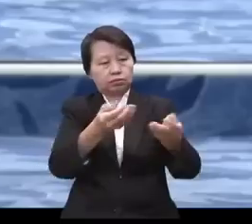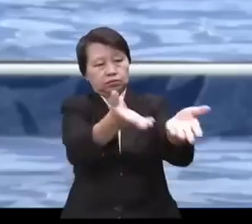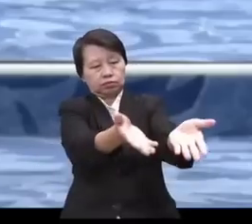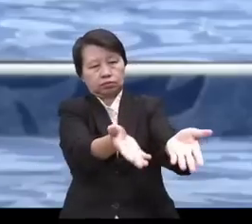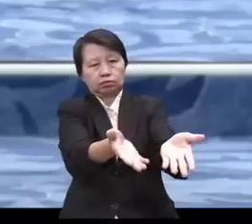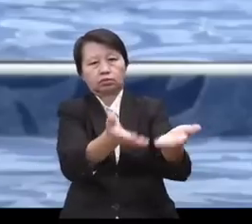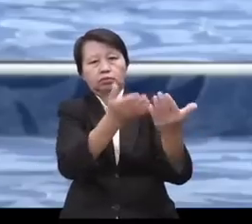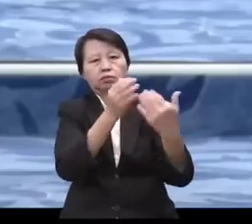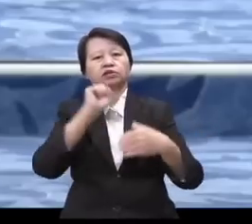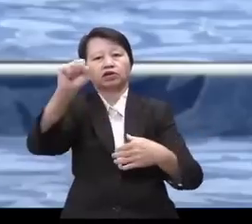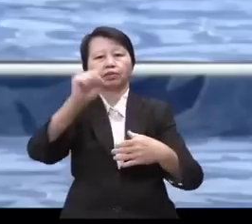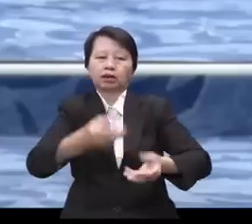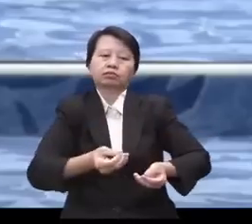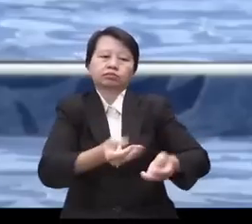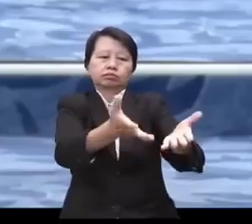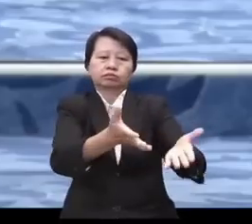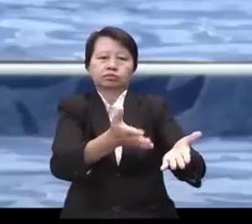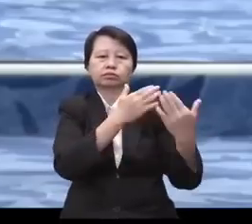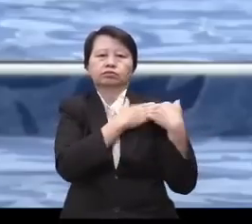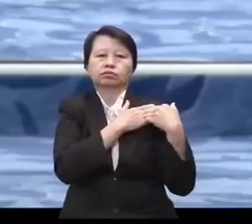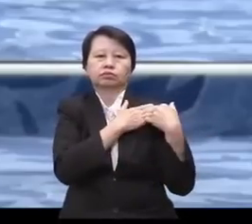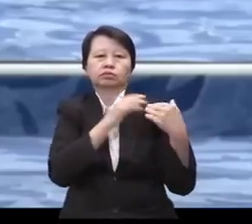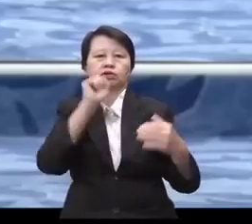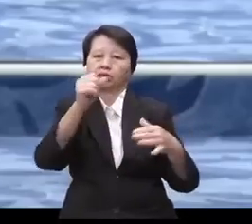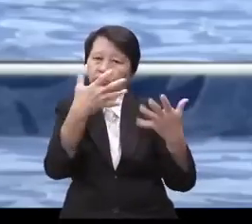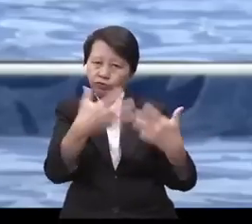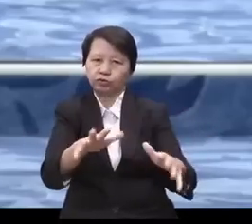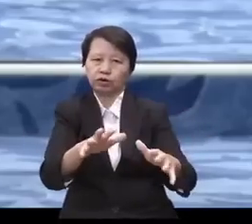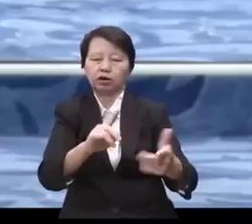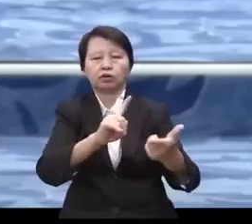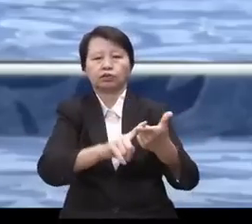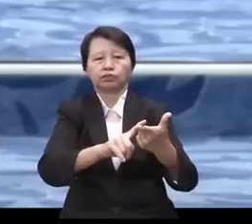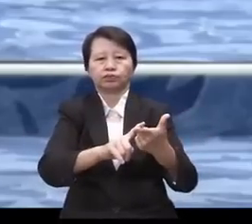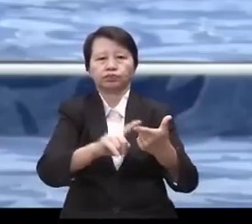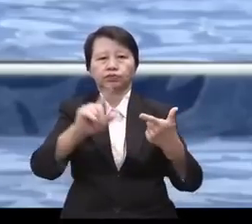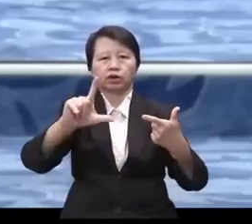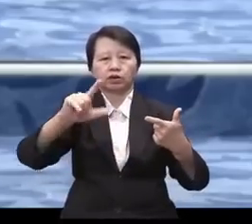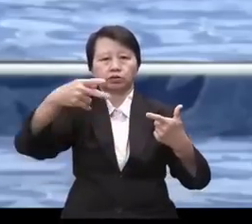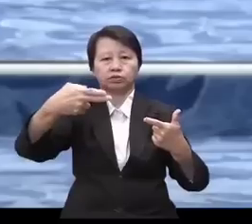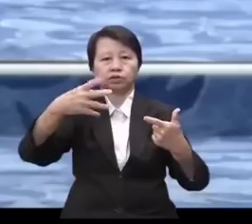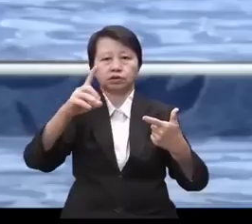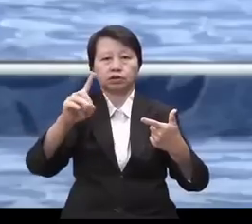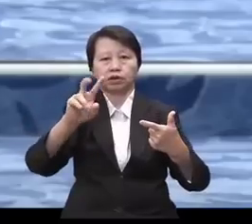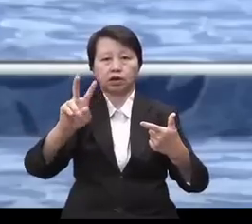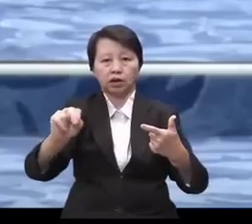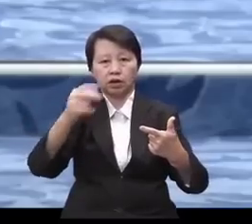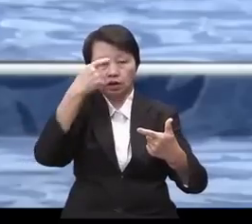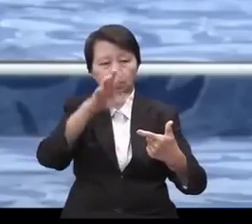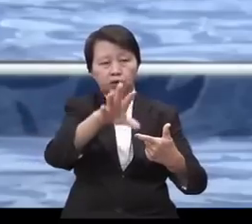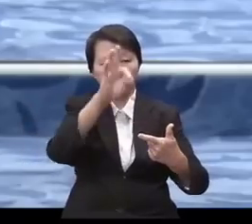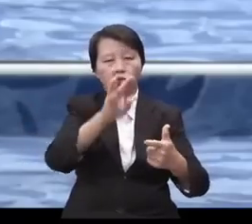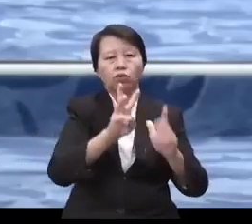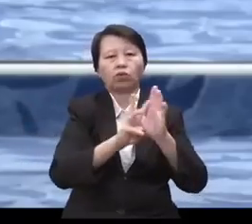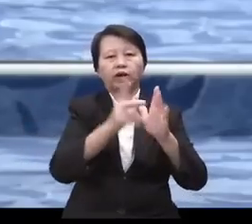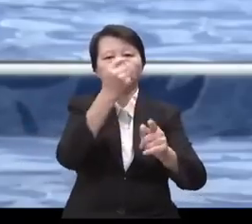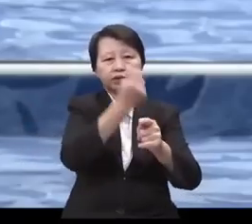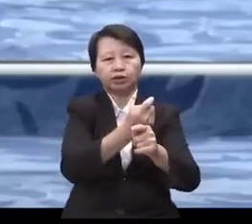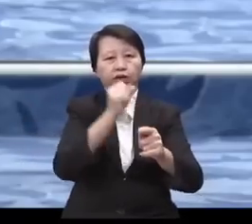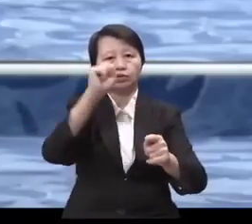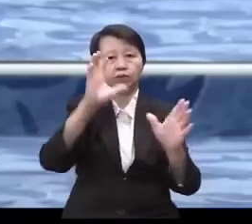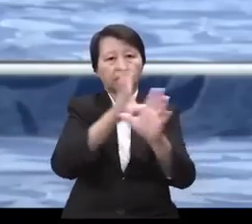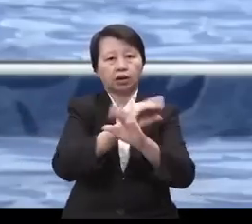Sabah telah pun dijalankan. Pindaan Akta Lembaga Hasil Dalam Negeri bagi melantik perwakilan tetap Sabah dan